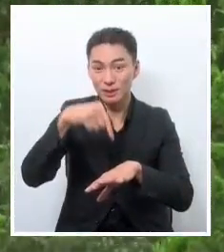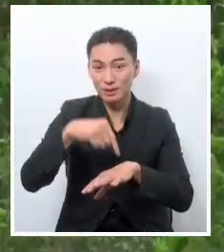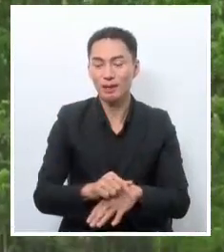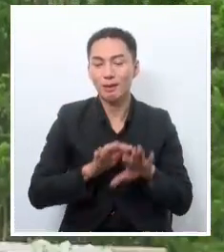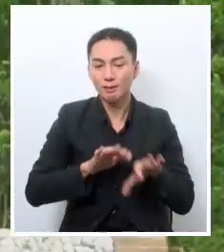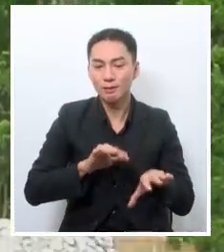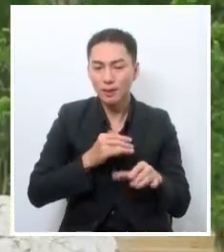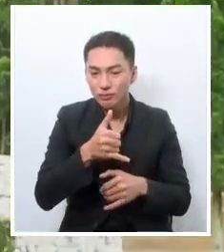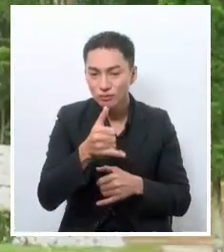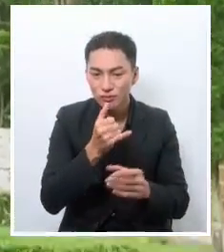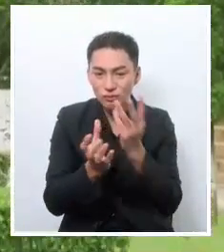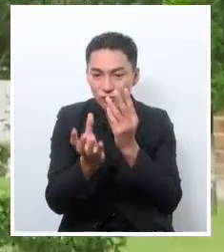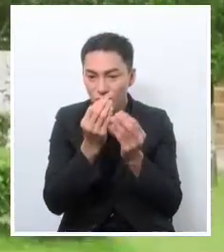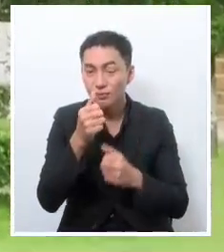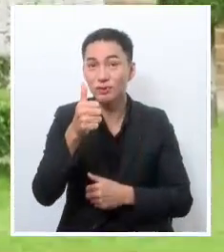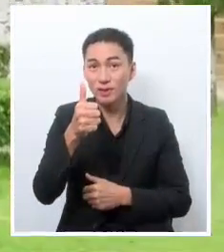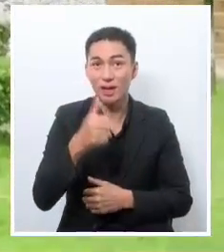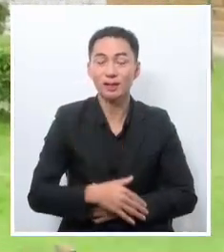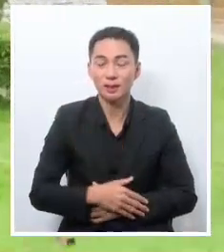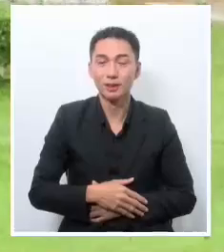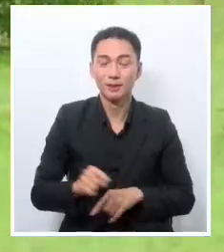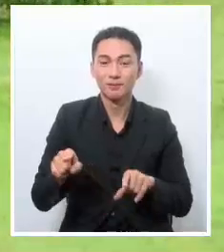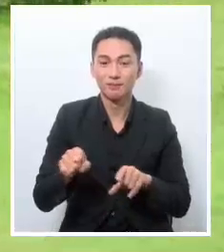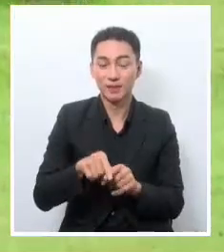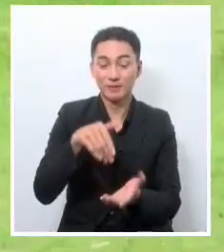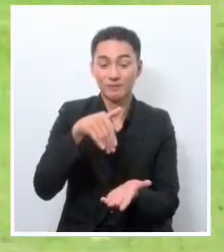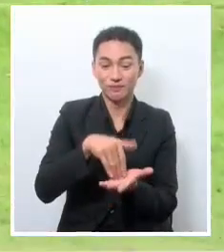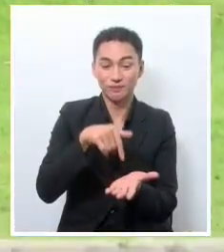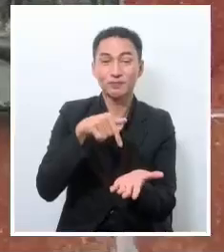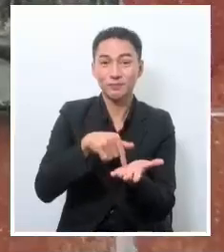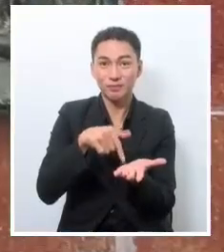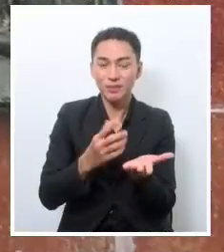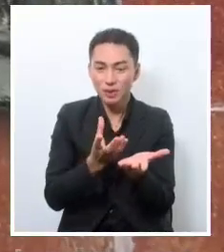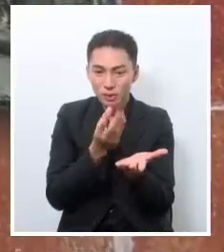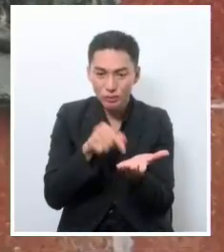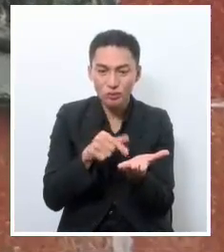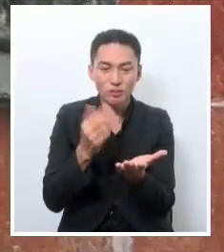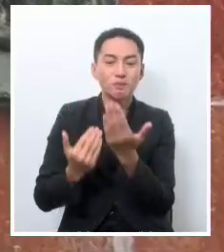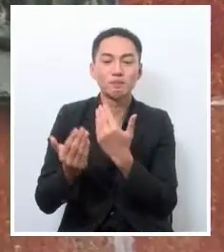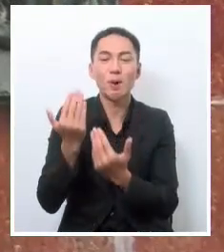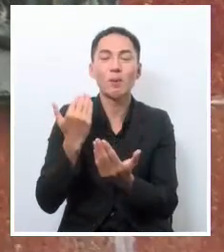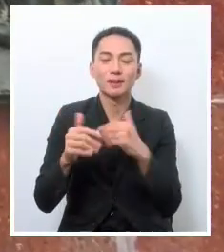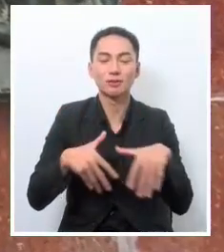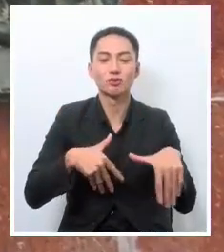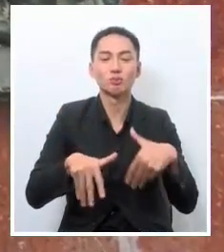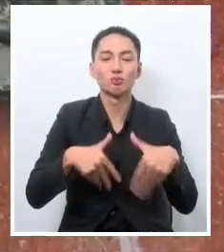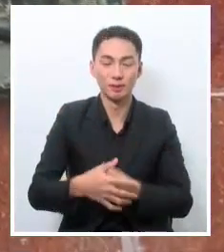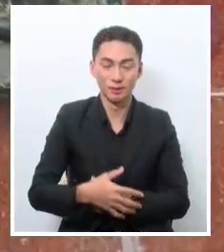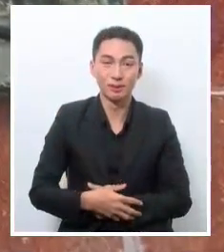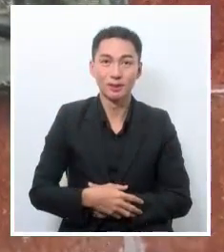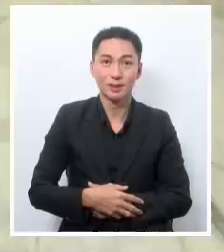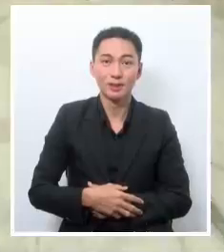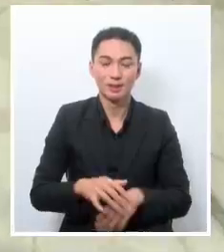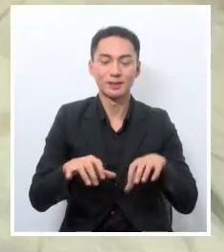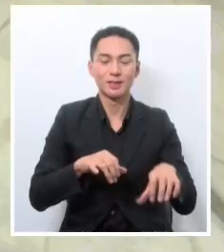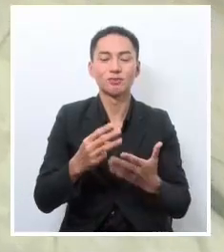โรงเรียนอ่าใช้แหล่งเรียนรู้เป็นแห่งเรียนรู้เรือกเกี่ยวกับประวัติศาสตร์ท้องถิ่นนะคะบูรณาการจัดการเรียนรู้เกี่ยว